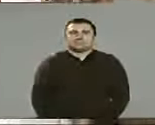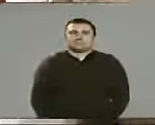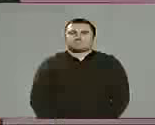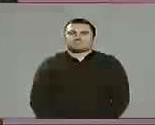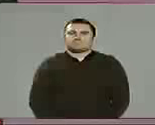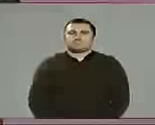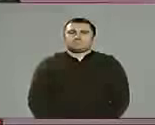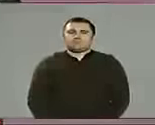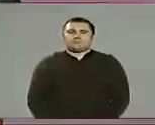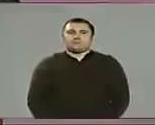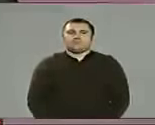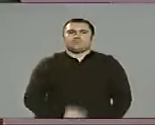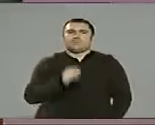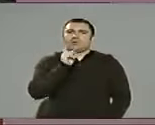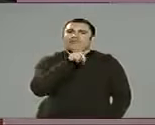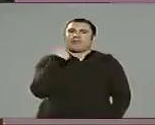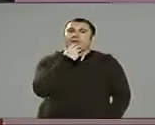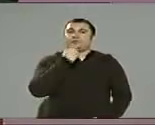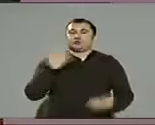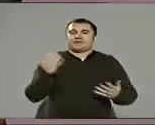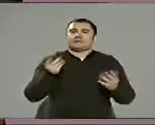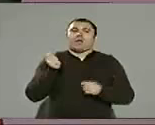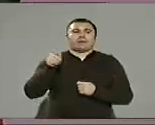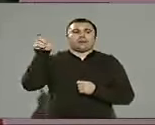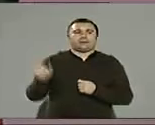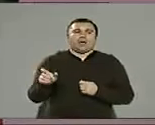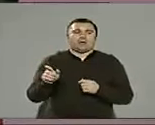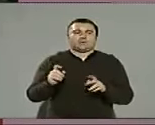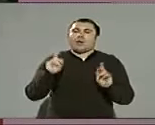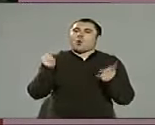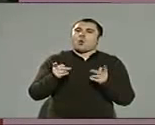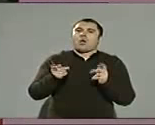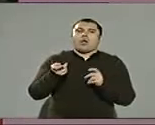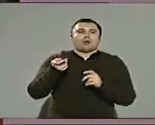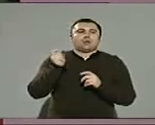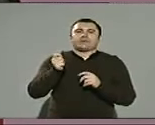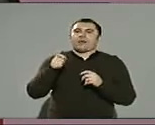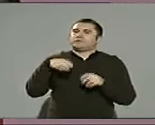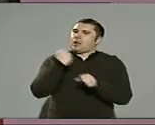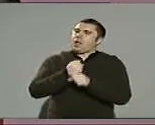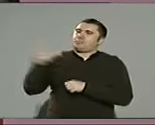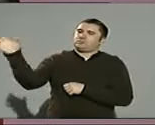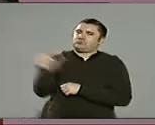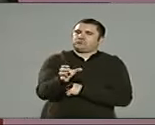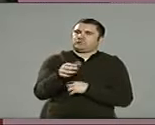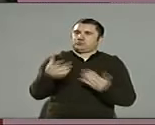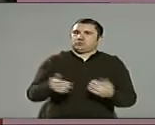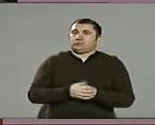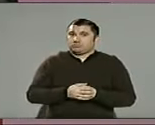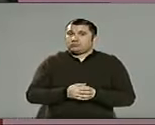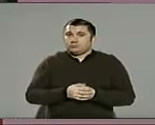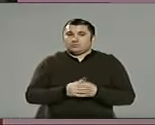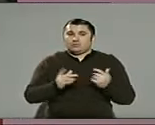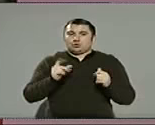Wir wollen, dass der Kandidat oder die Kandidatin auch ins Kanzleramt kommt. Deshalb bleibt gelassen und vertraut nur auf eines, auf